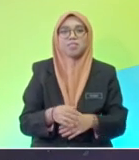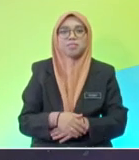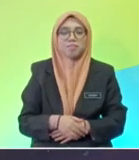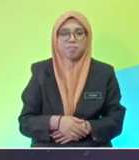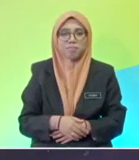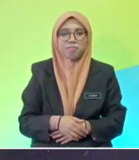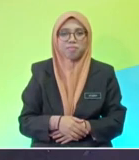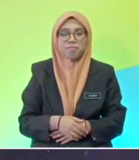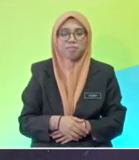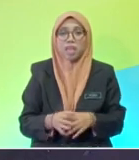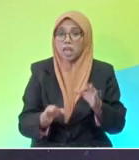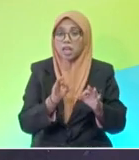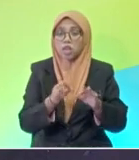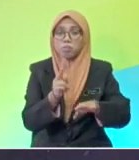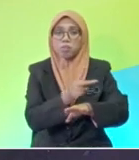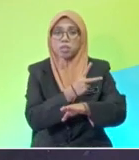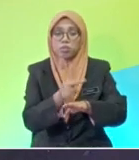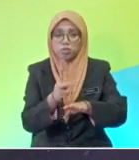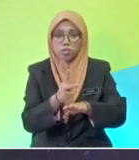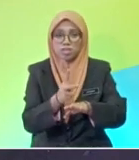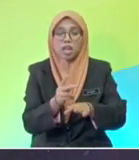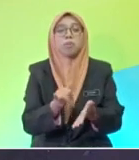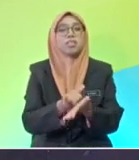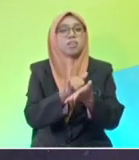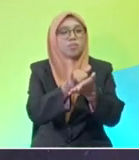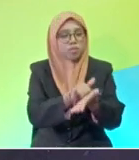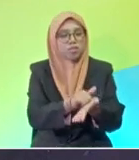kalau kita berpantun begitu ya